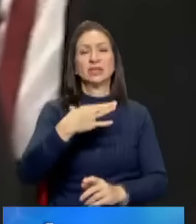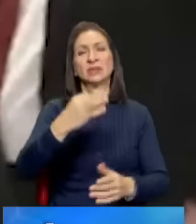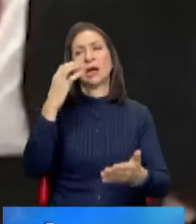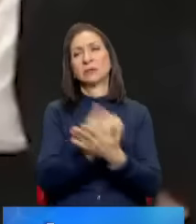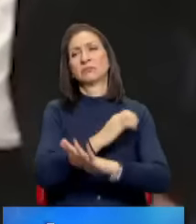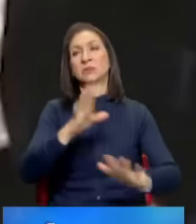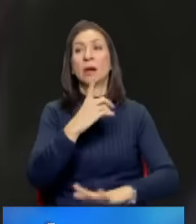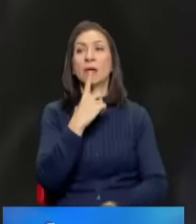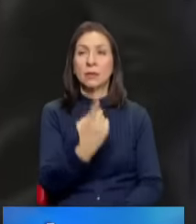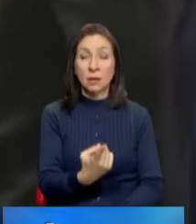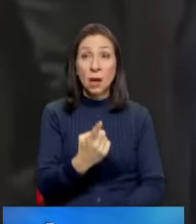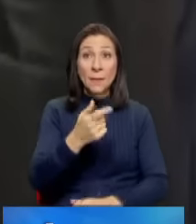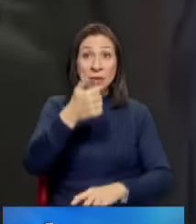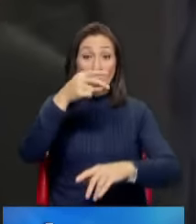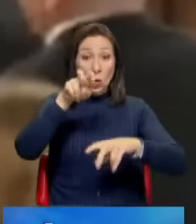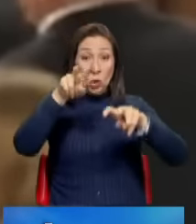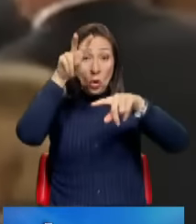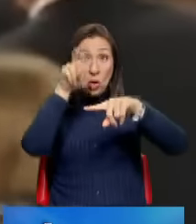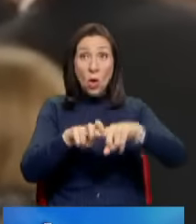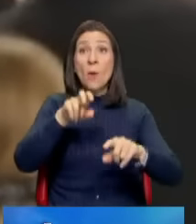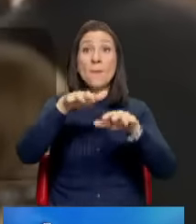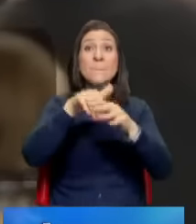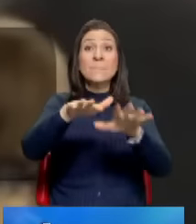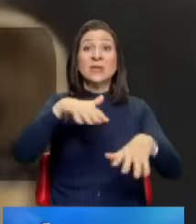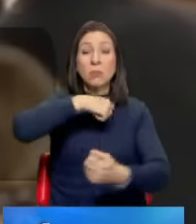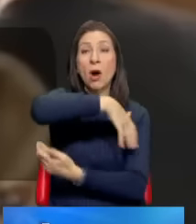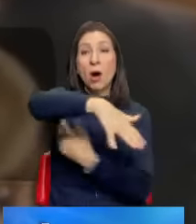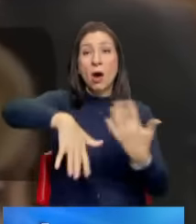etti. Başkanlık koltuğuna oturdu, meclis karıştı.